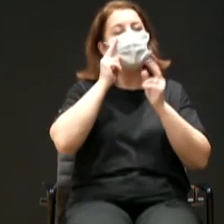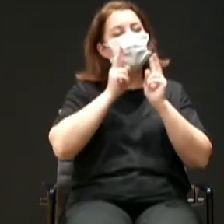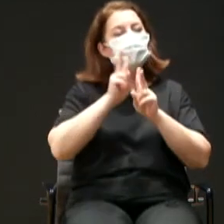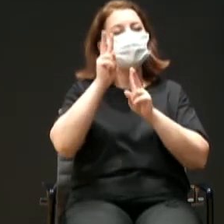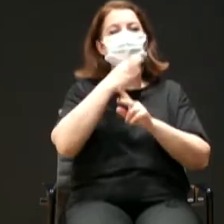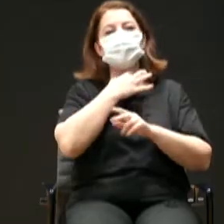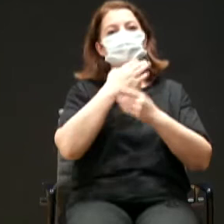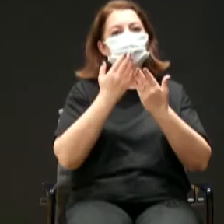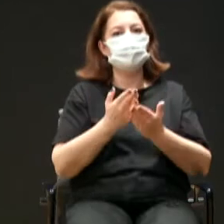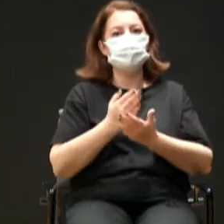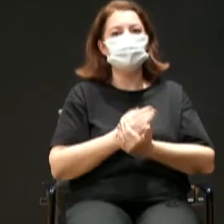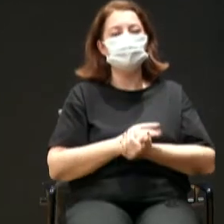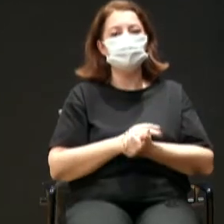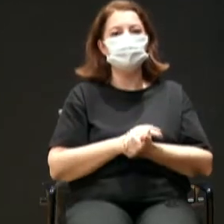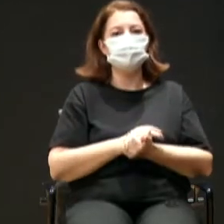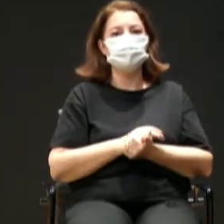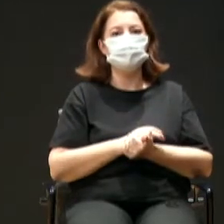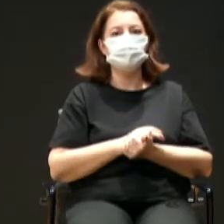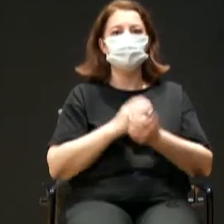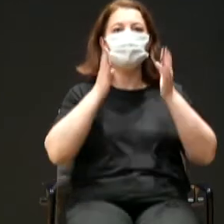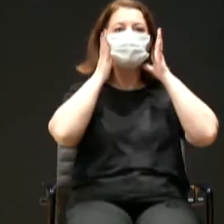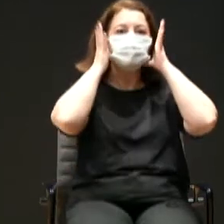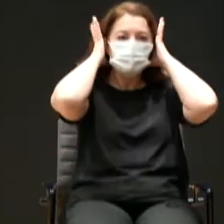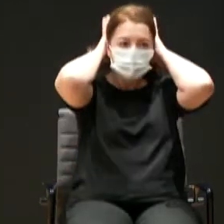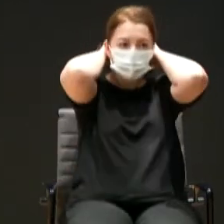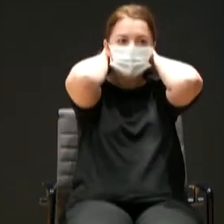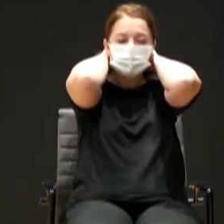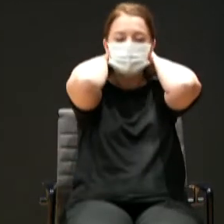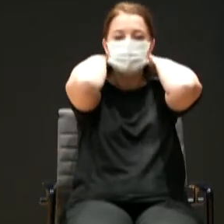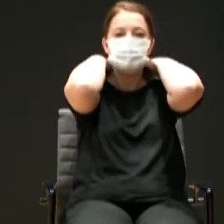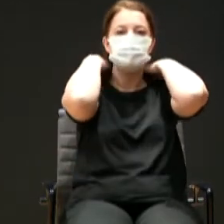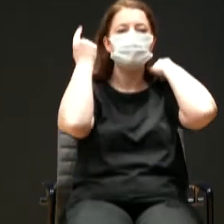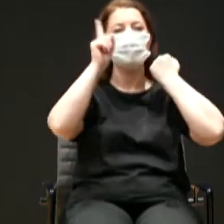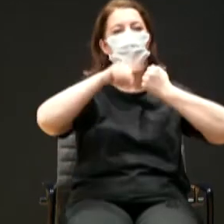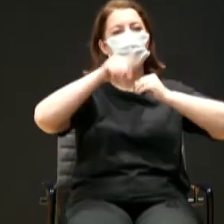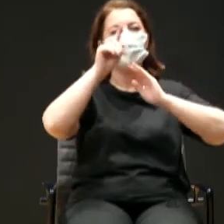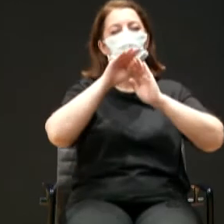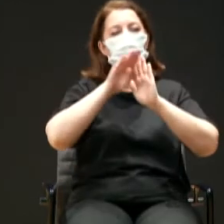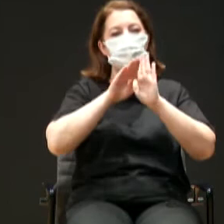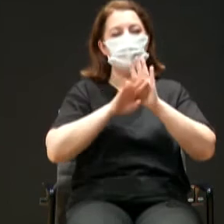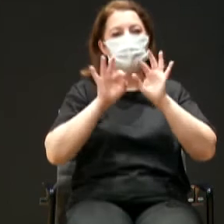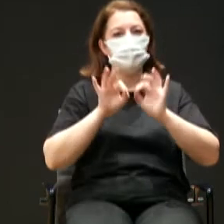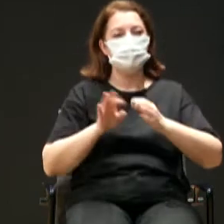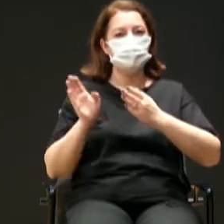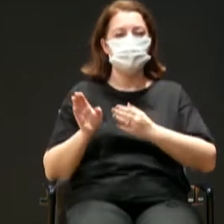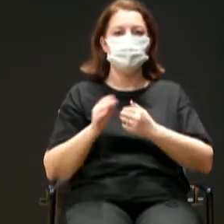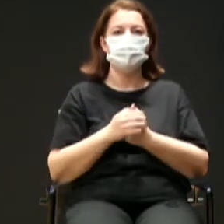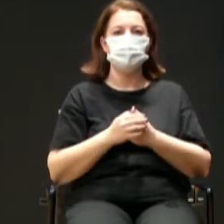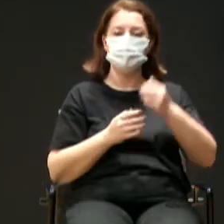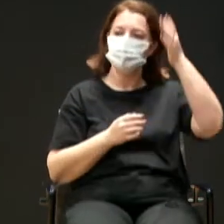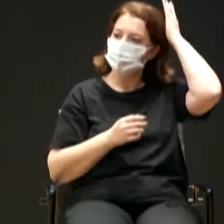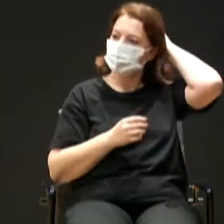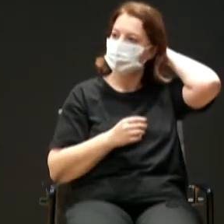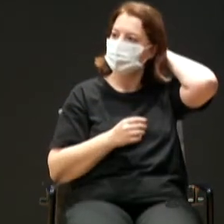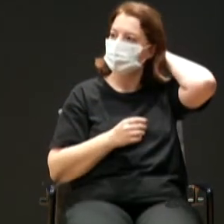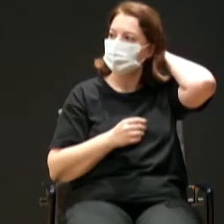ederim. Evet, arkadaşlar gündem maddelerine geçelim. Evet başkanım, gündeme geçelim. Şöyle,